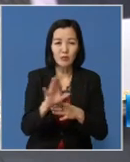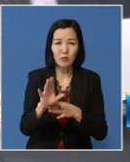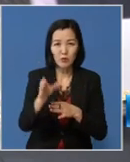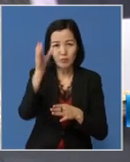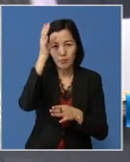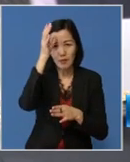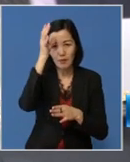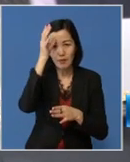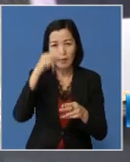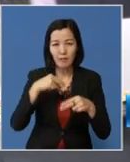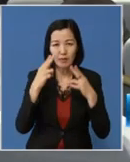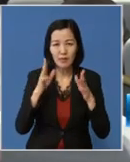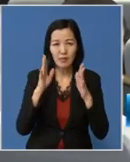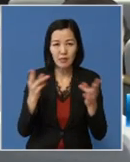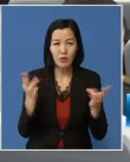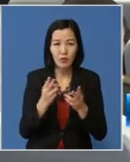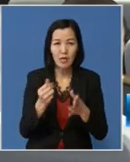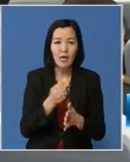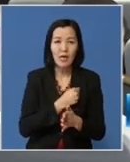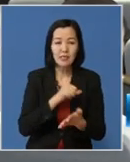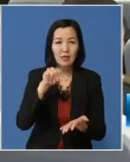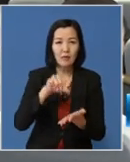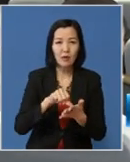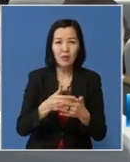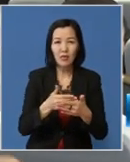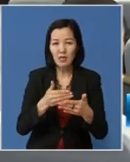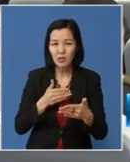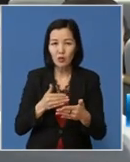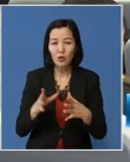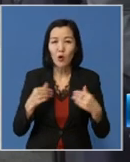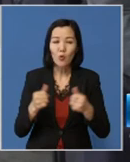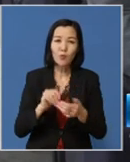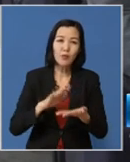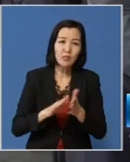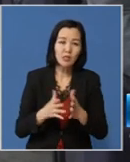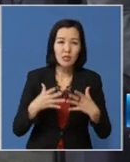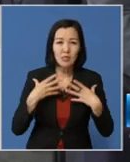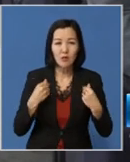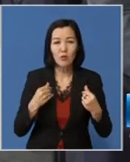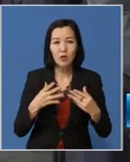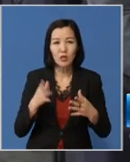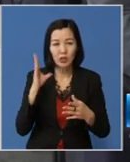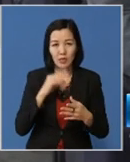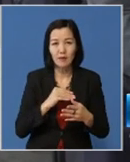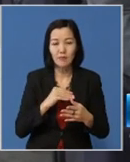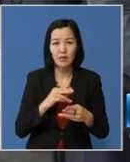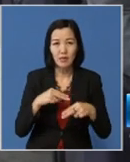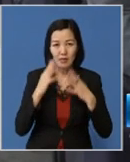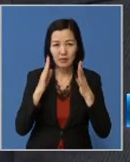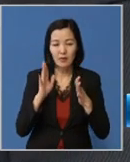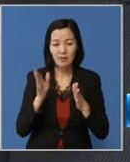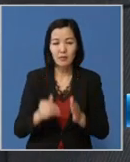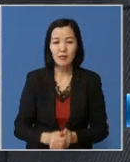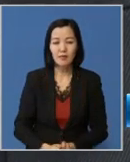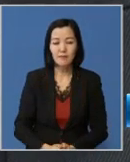мен мамандығына баса назар аудармақ. Әр әскерге баруды кейінге шегеру үшін отбасы жағдайы мен денсаулығының жарамдылығын да негізге аламыз